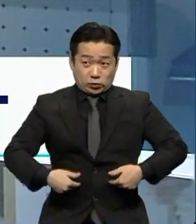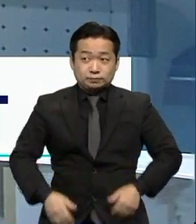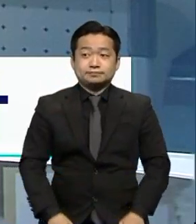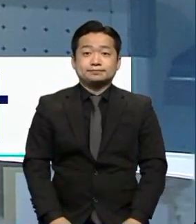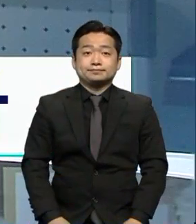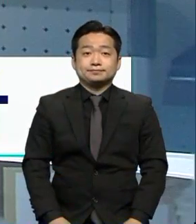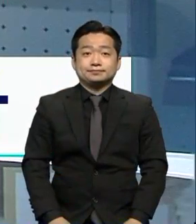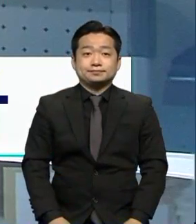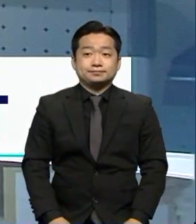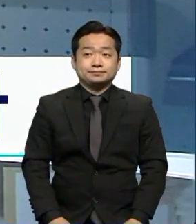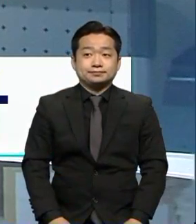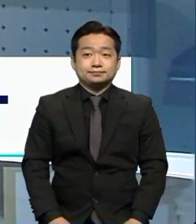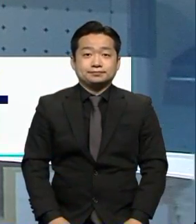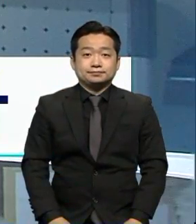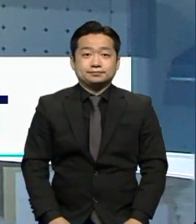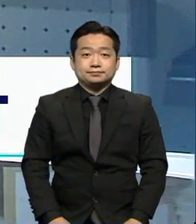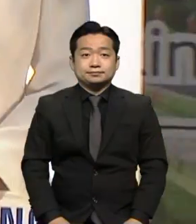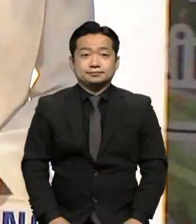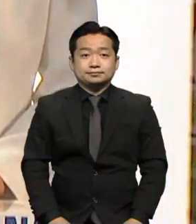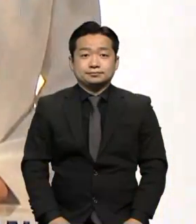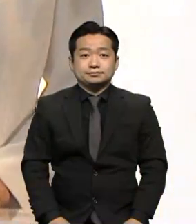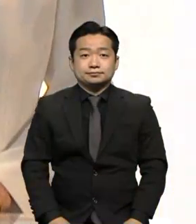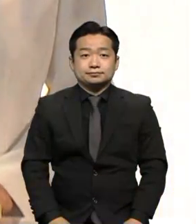안희재 기자입니다.